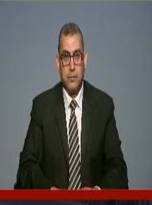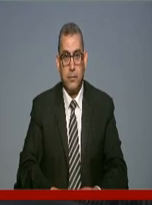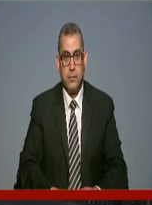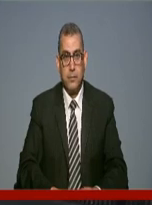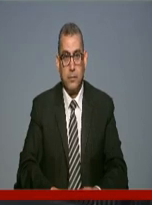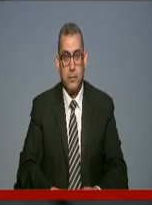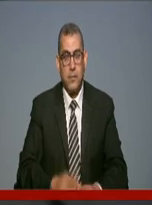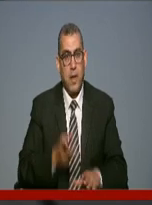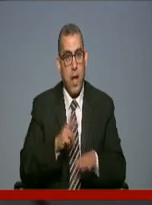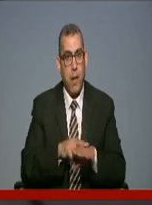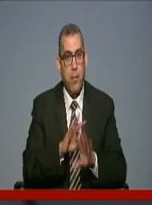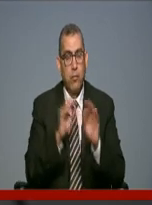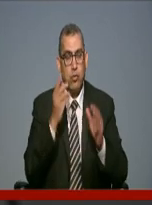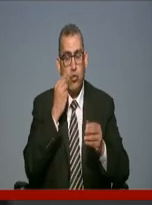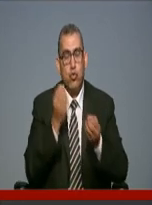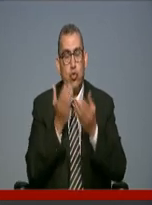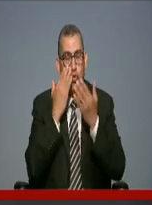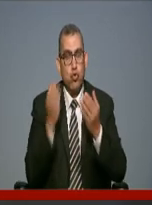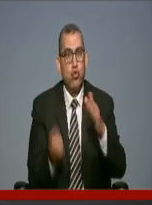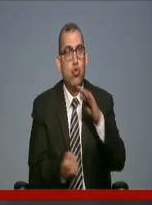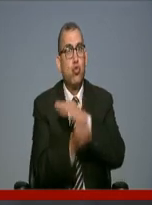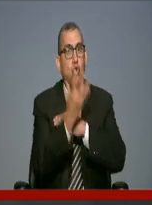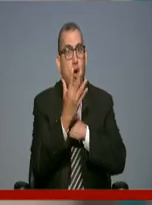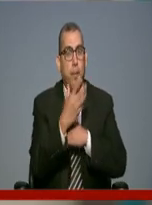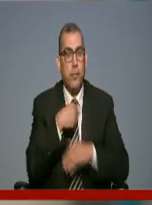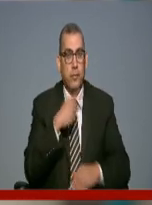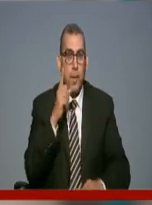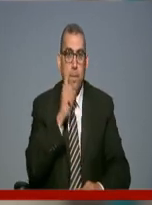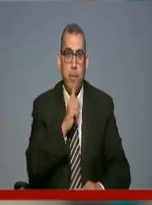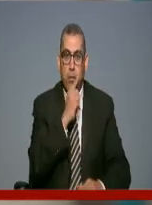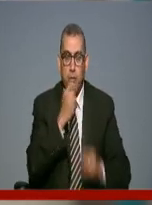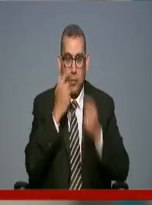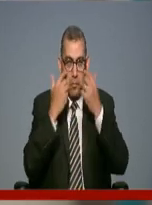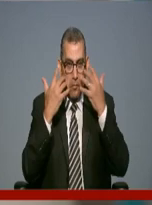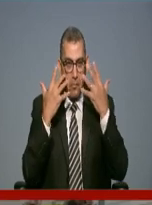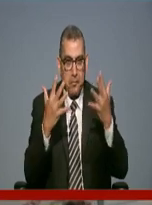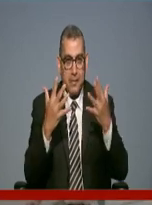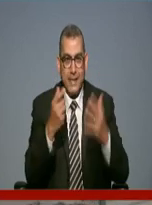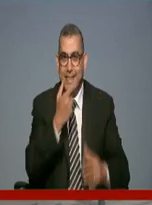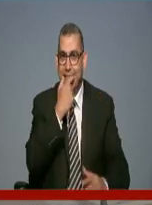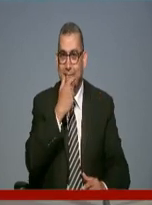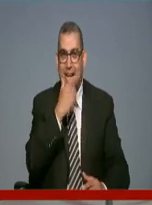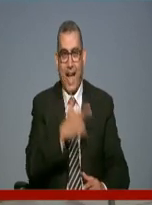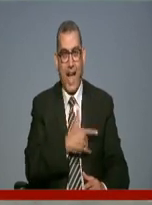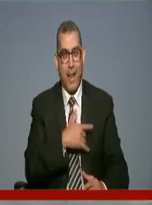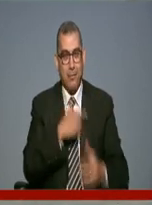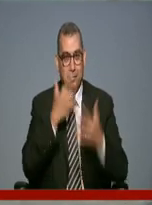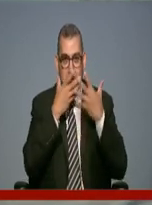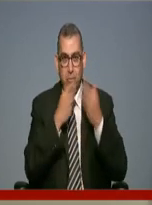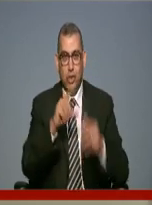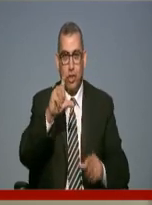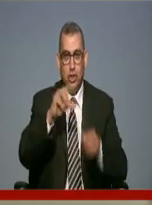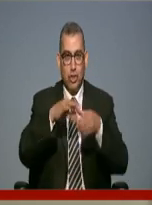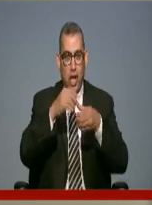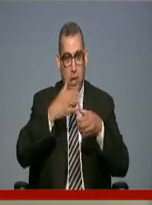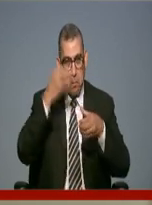مع كل طلعة شمس سحر بني سويف بيزيد، ضحكة من القلب وكوباية شاي مظبوطة.